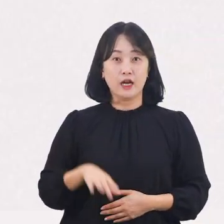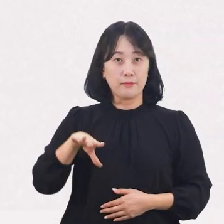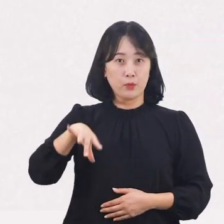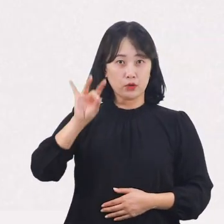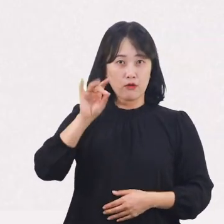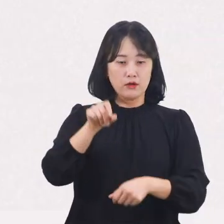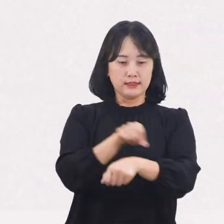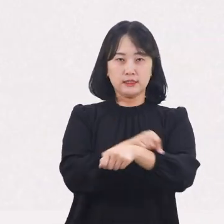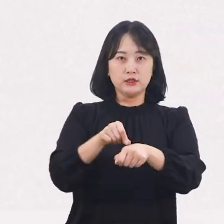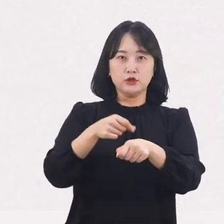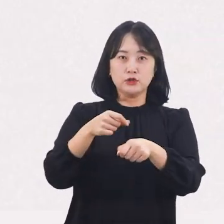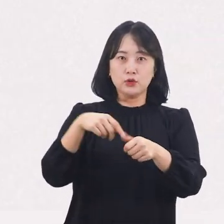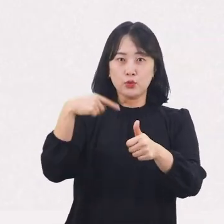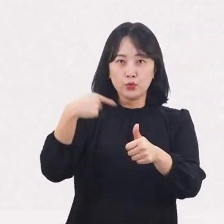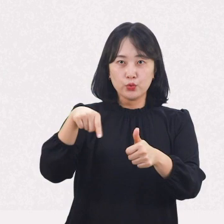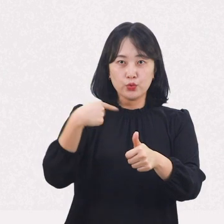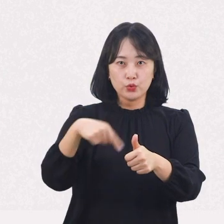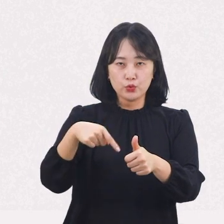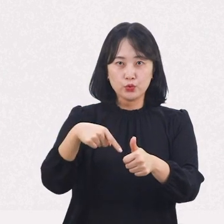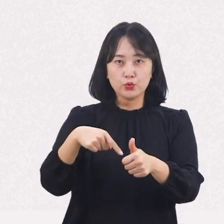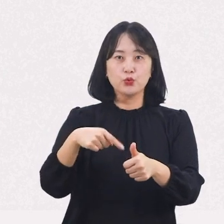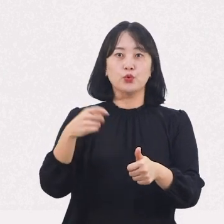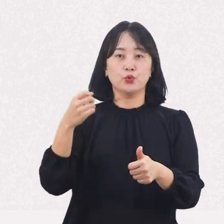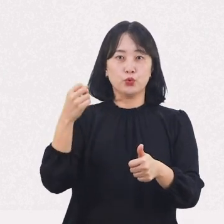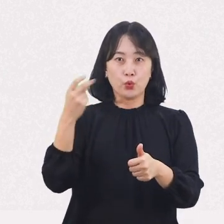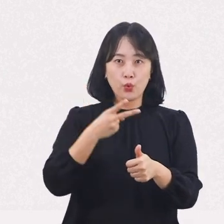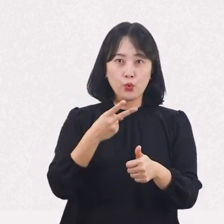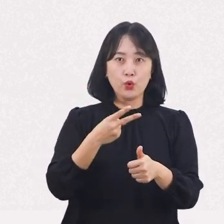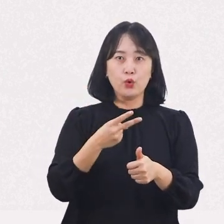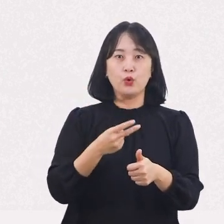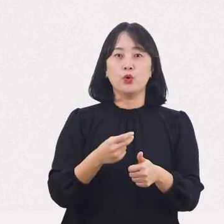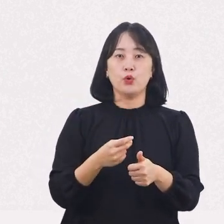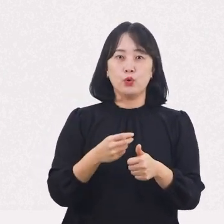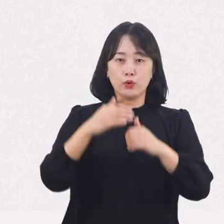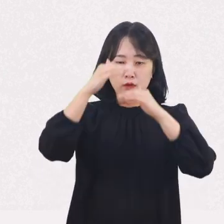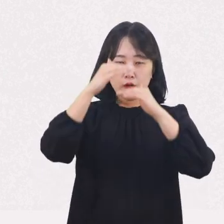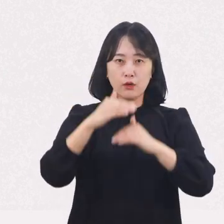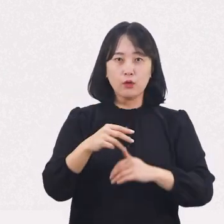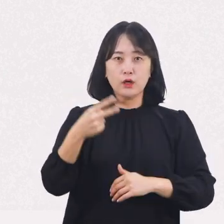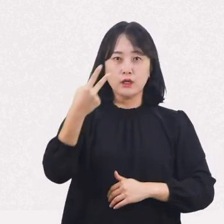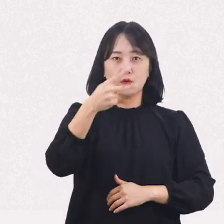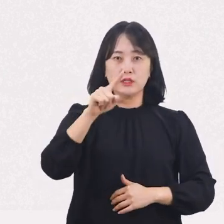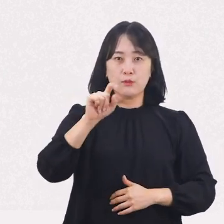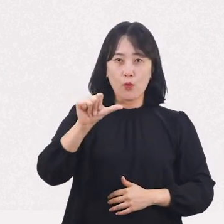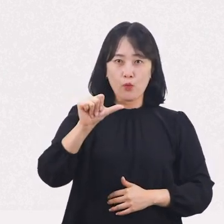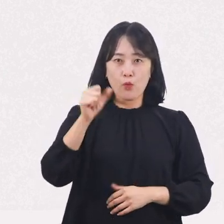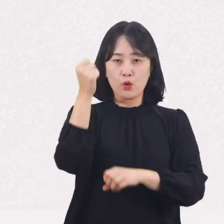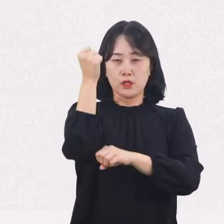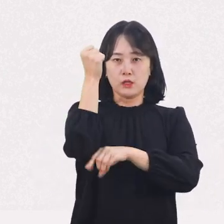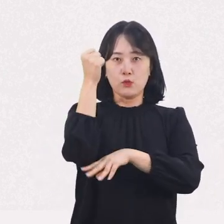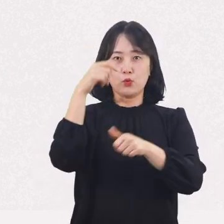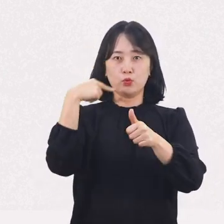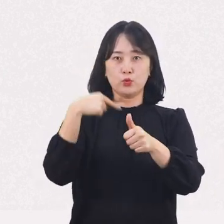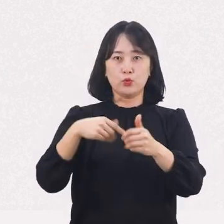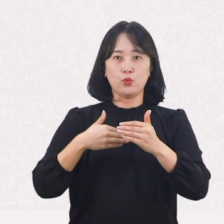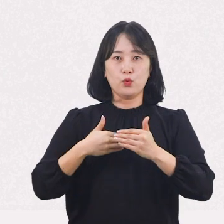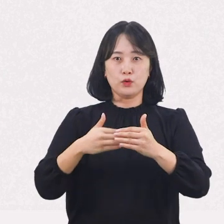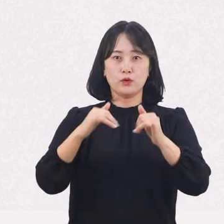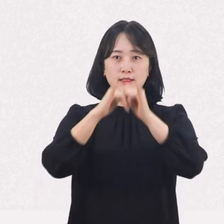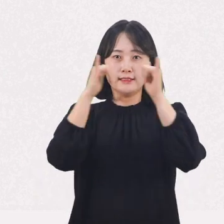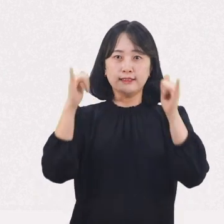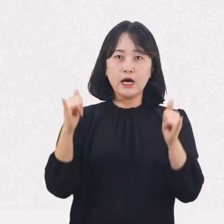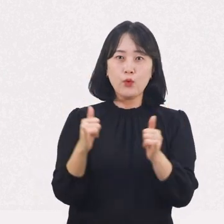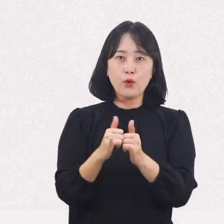일단 특수교육 교육과정 속 세계시민교육을 살펴보기 위해 2015 특수교육 기본교육과정 사회과